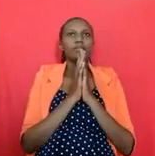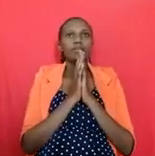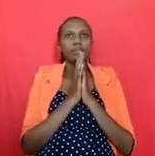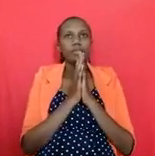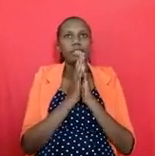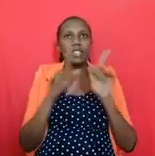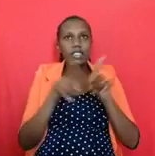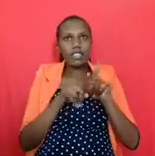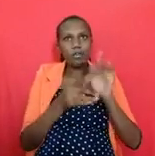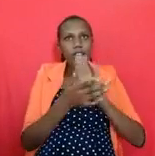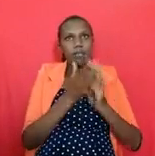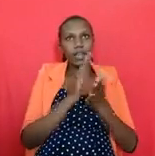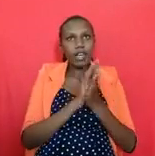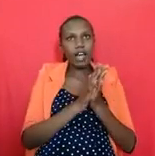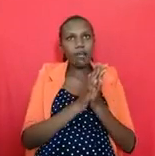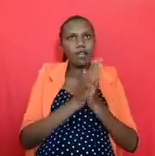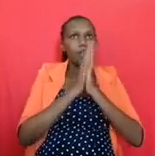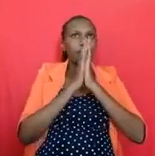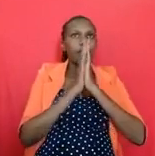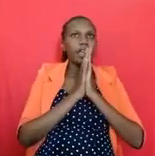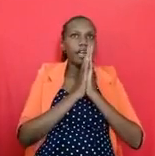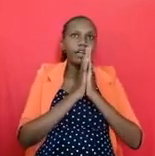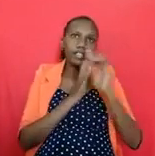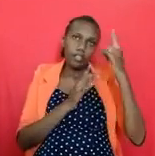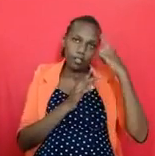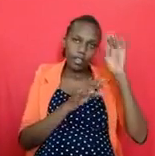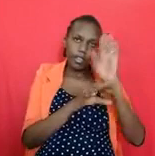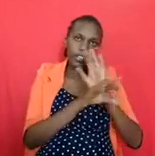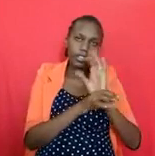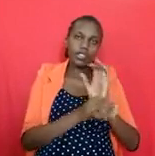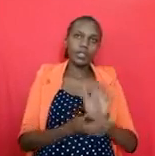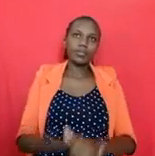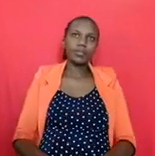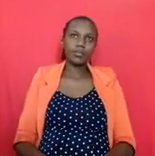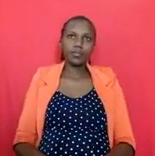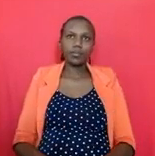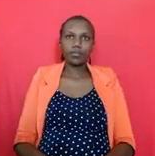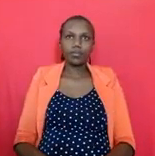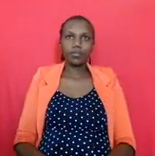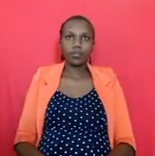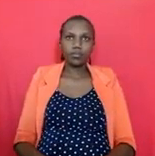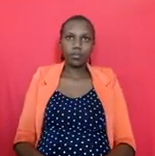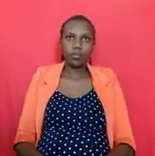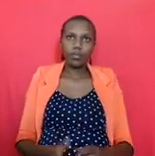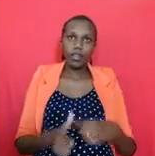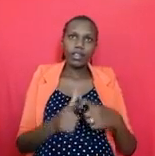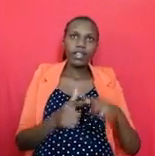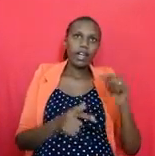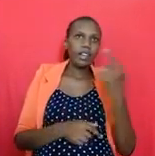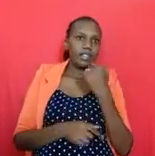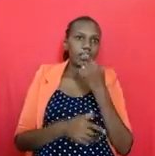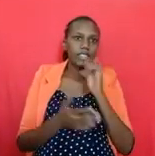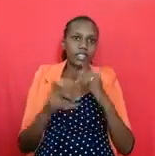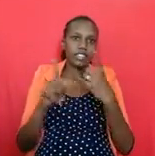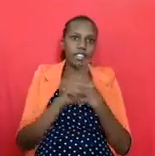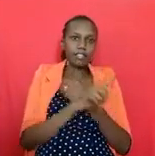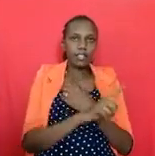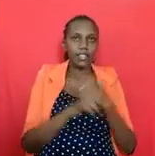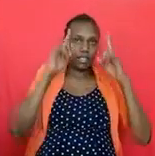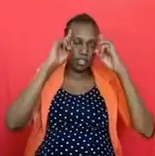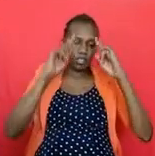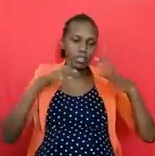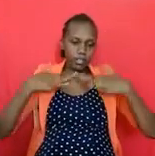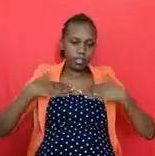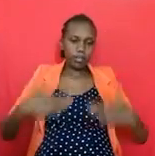na ni ngutuika gitugi gia kuhoyagira kanitha wa cathedral nao ni kuri angi magituaga matua ma mwiri